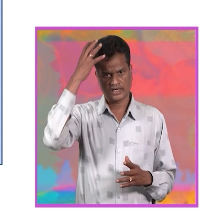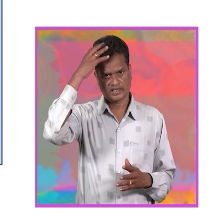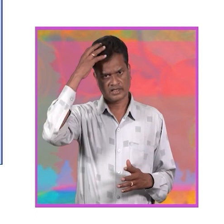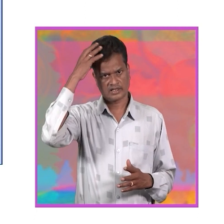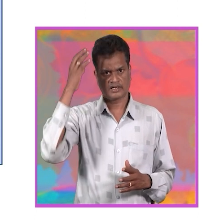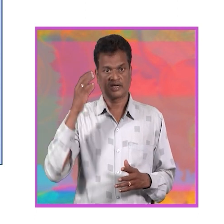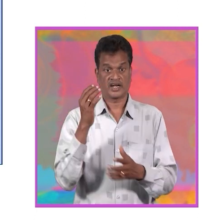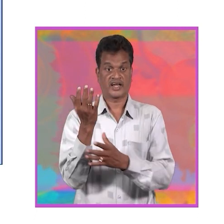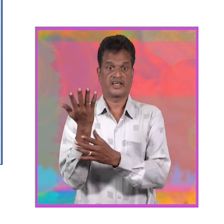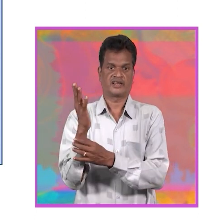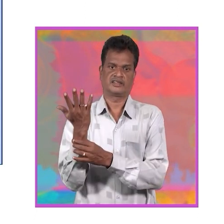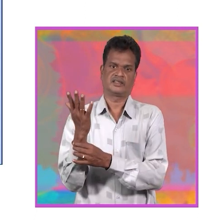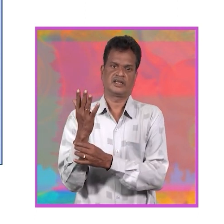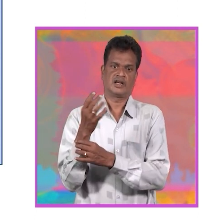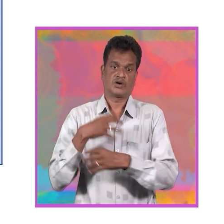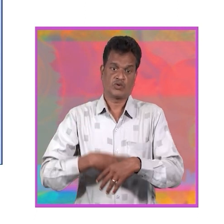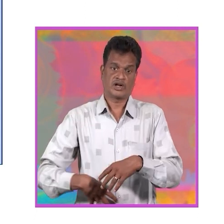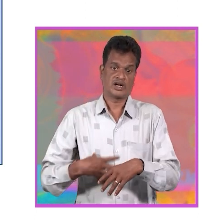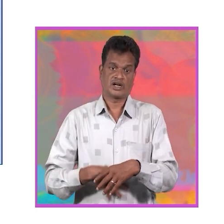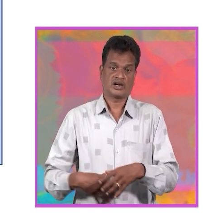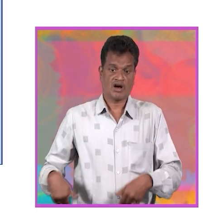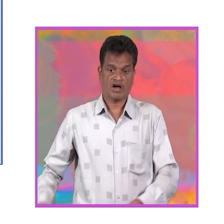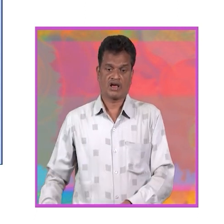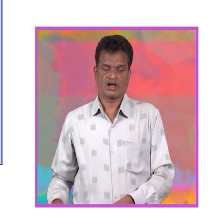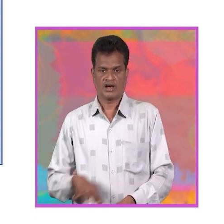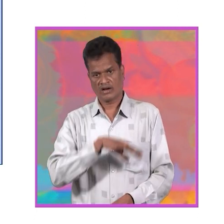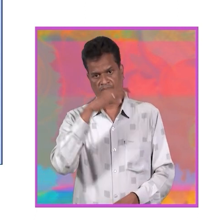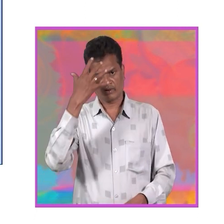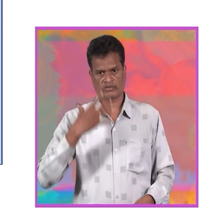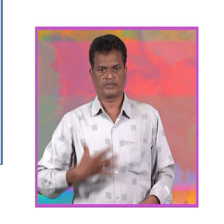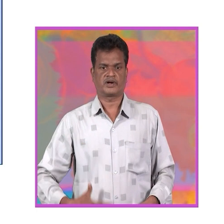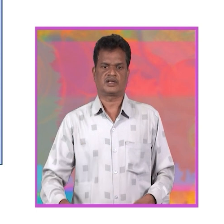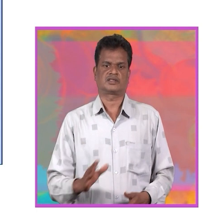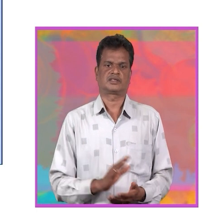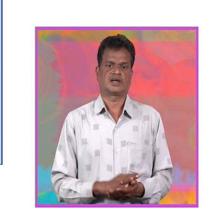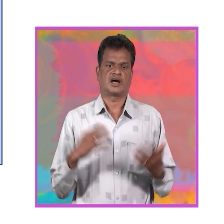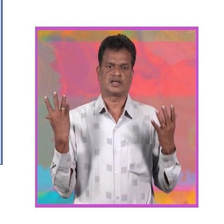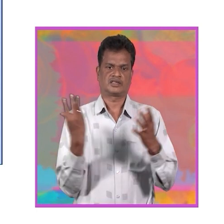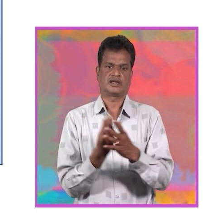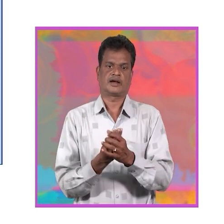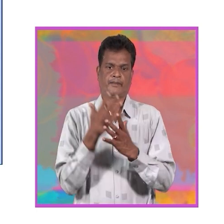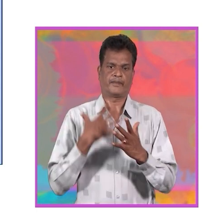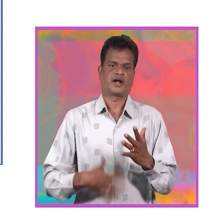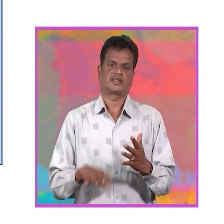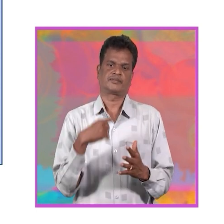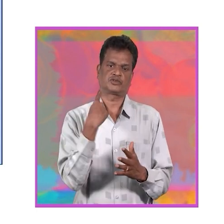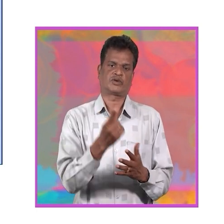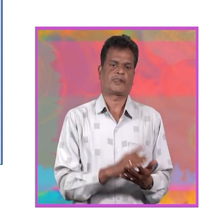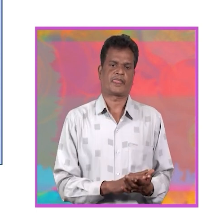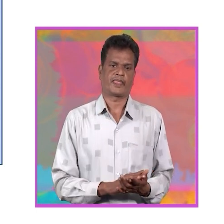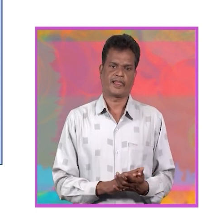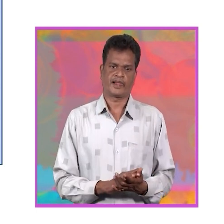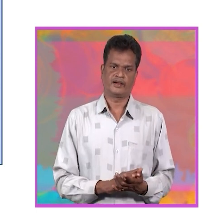கை, உடல், கால் போன்ற பல உறுப்புகள் அடங்கியது தான் மனித உடல் அப்படின்னு சொல்கிறோம்.